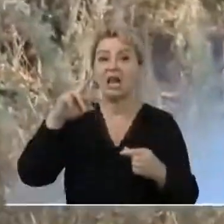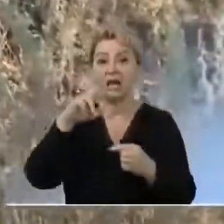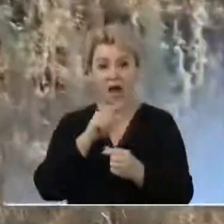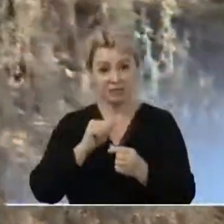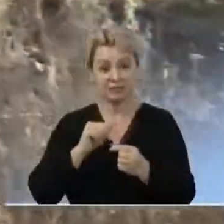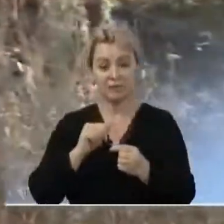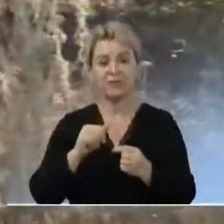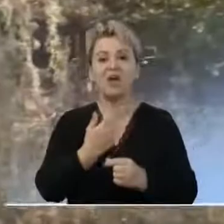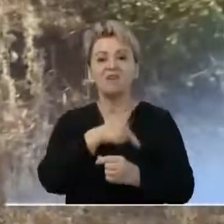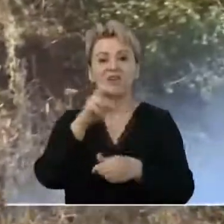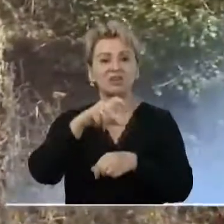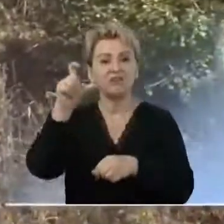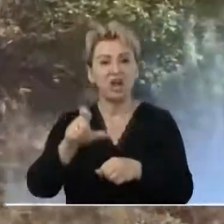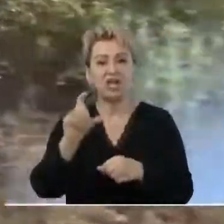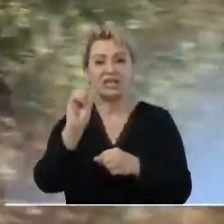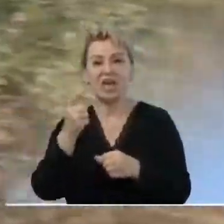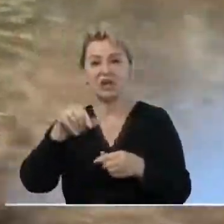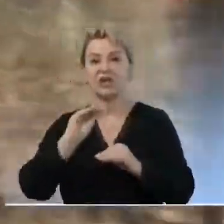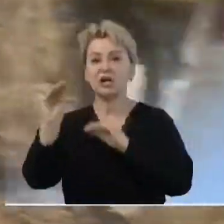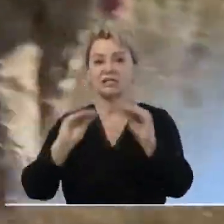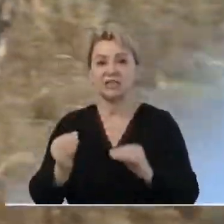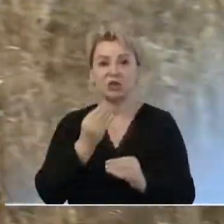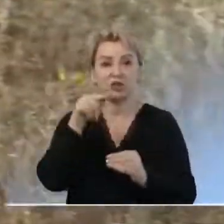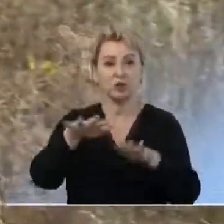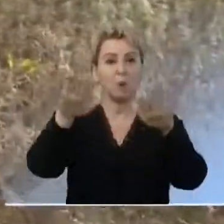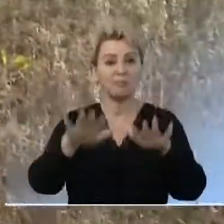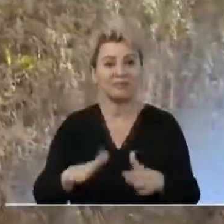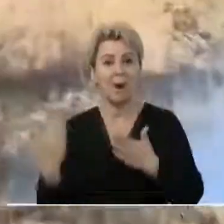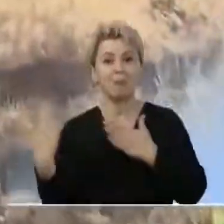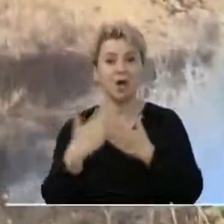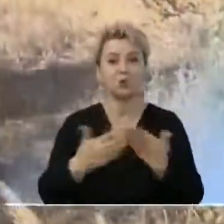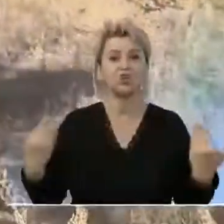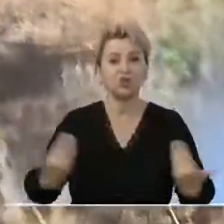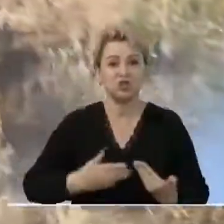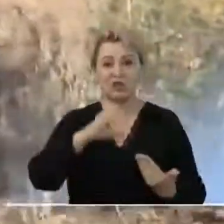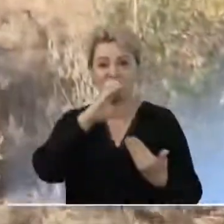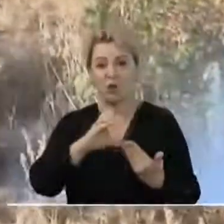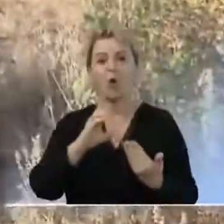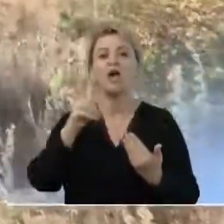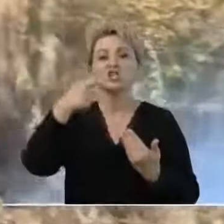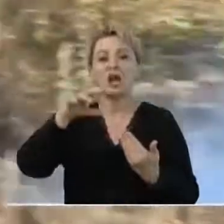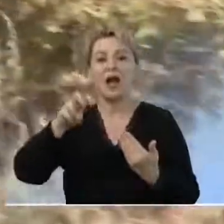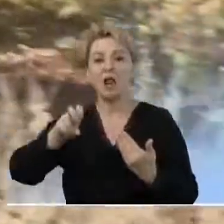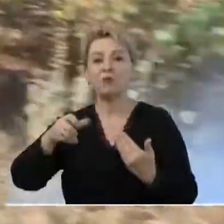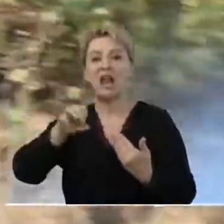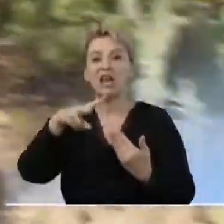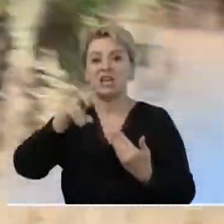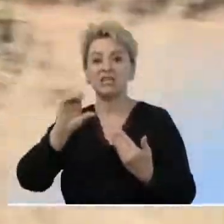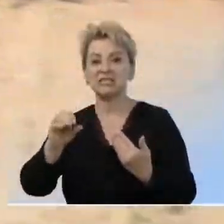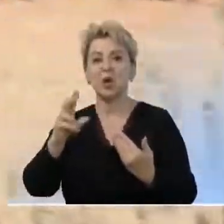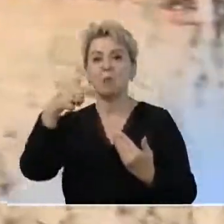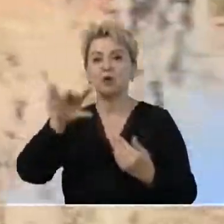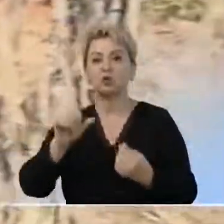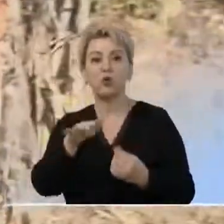вакциной. Ветврач и егерь раскладывают лакомство в местах прохода и обитания волков, шакалов, лис и барсуков. Время